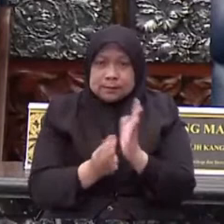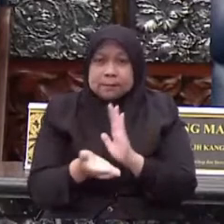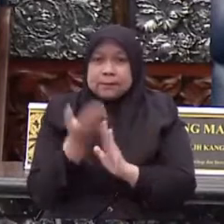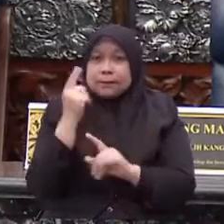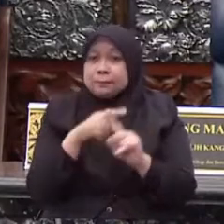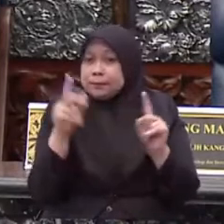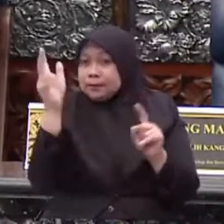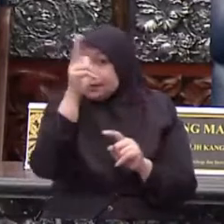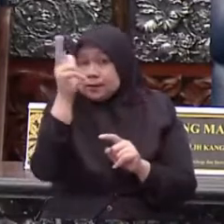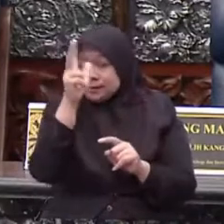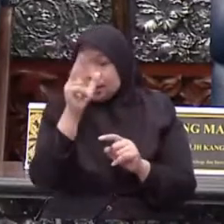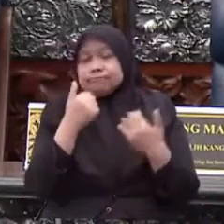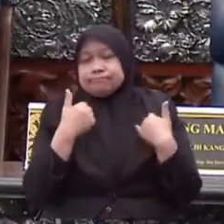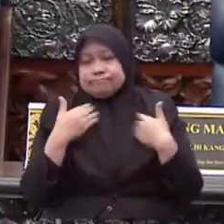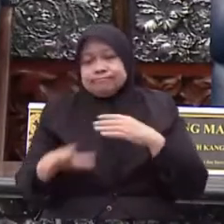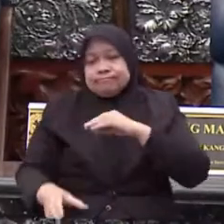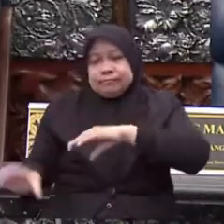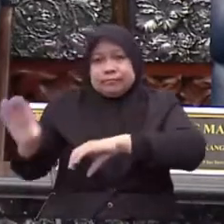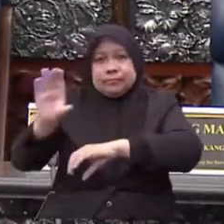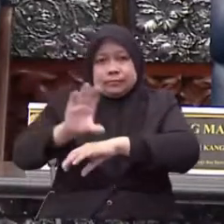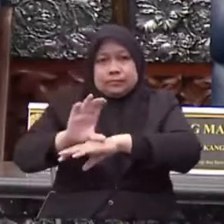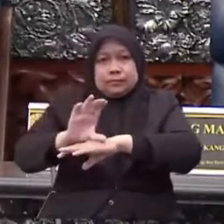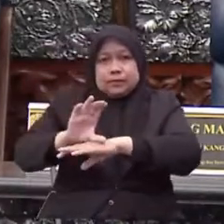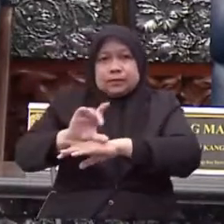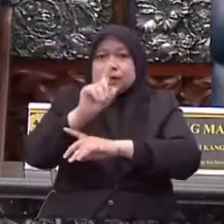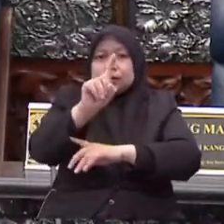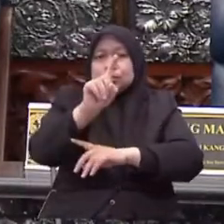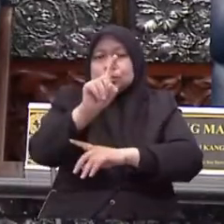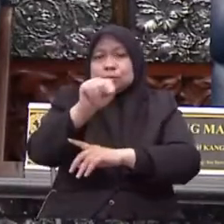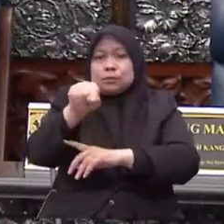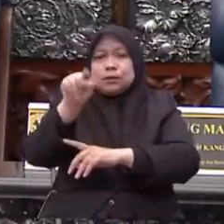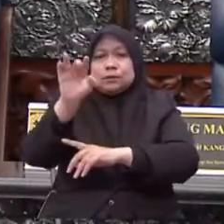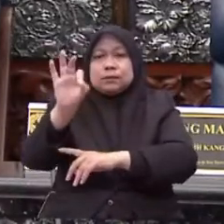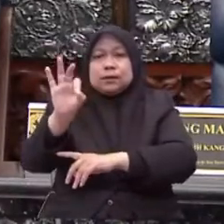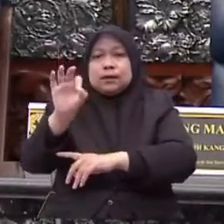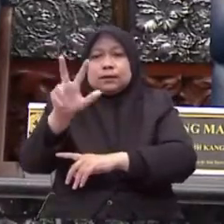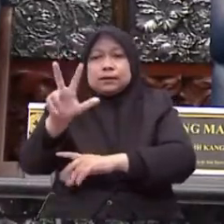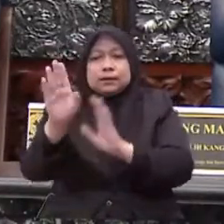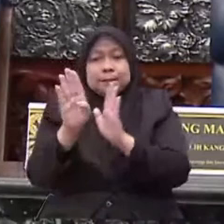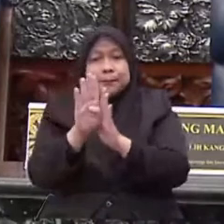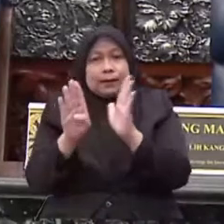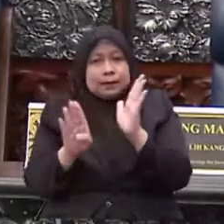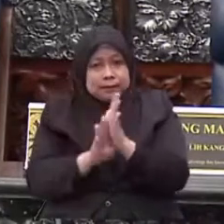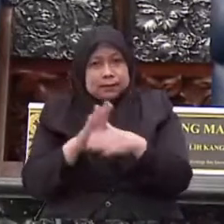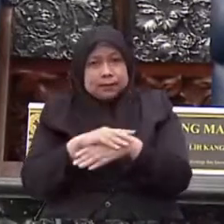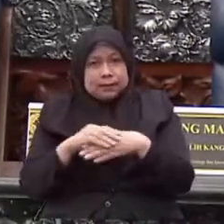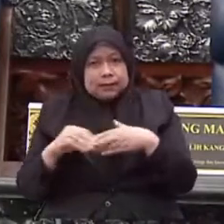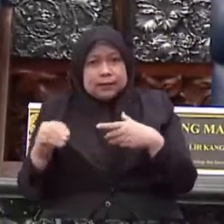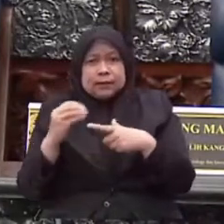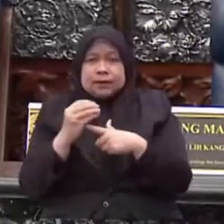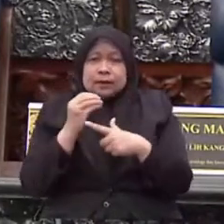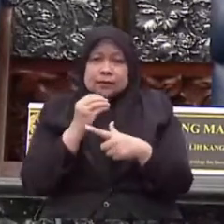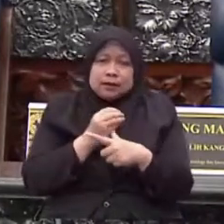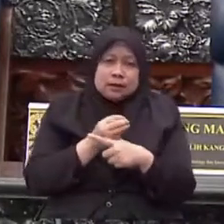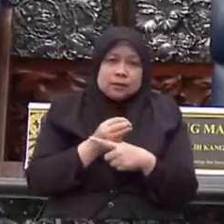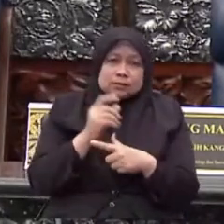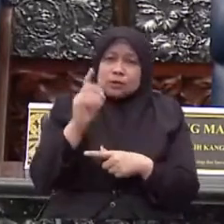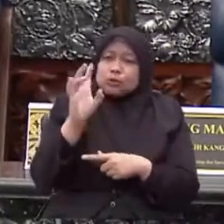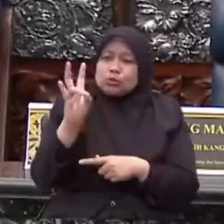kerajaan masih menampung subsidi sebanyak satu populasi 93 pilihan Ringgit atau